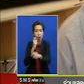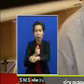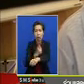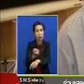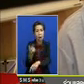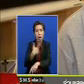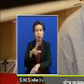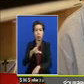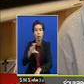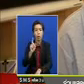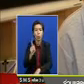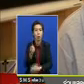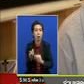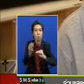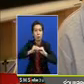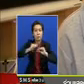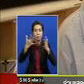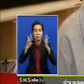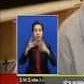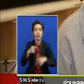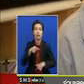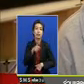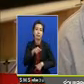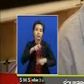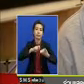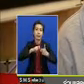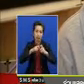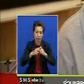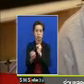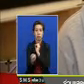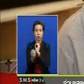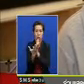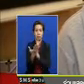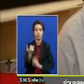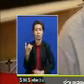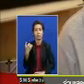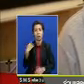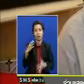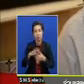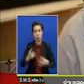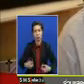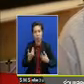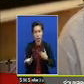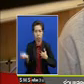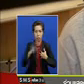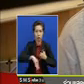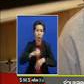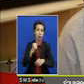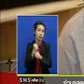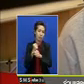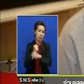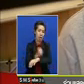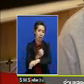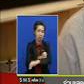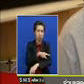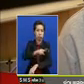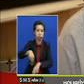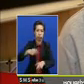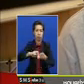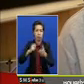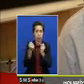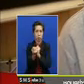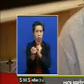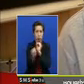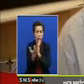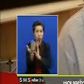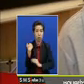ขึ้นฉะนั้นเนี่ยมันก็จะเป็นปัญหาที่มันส่งผลกระทบกับชีวิตและความเป็นอยู่ของคนงานมากขึ้นนะคะเพราะว่าเ